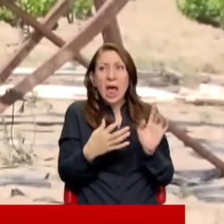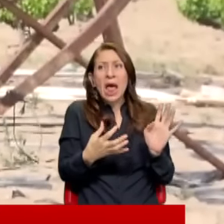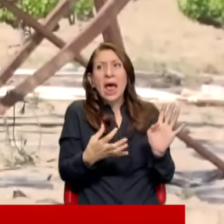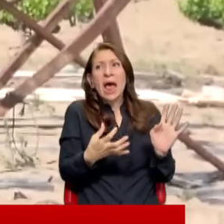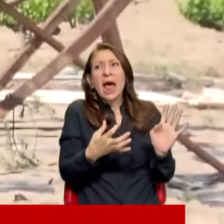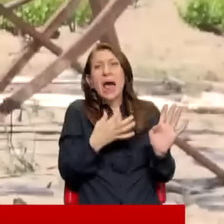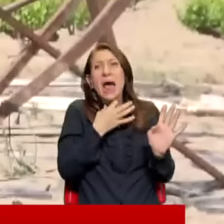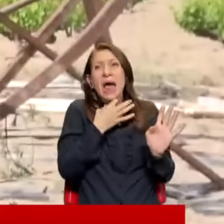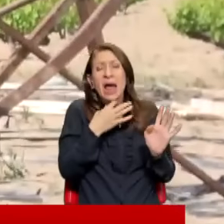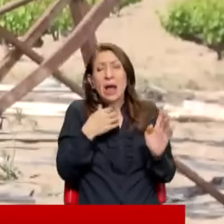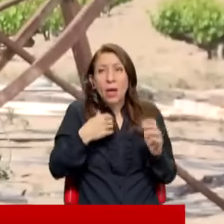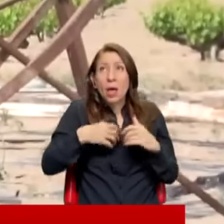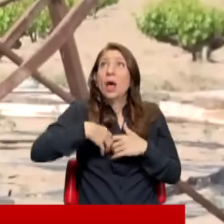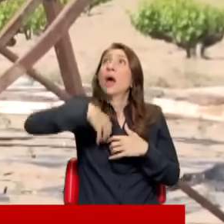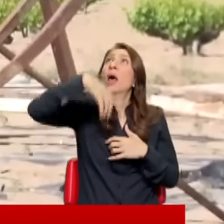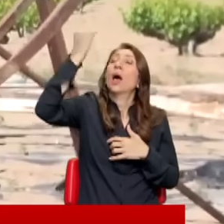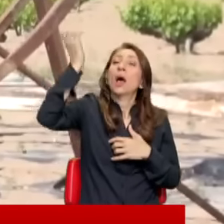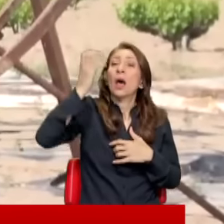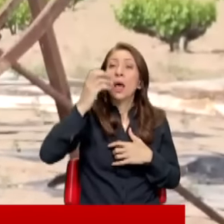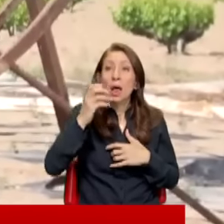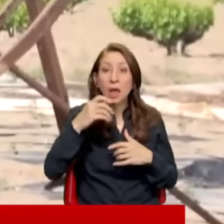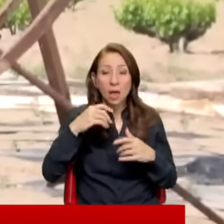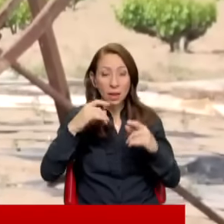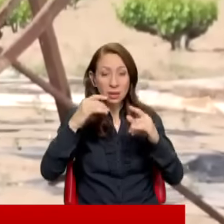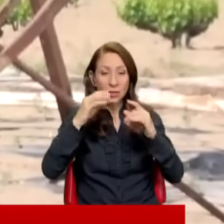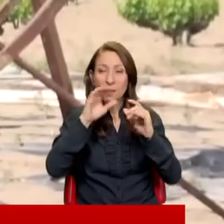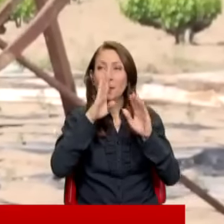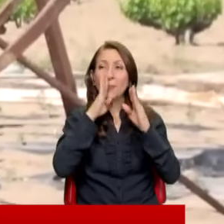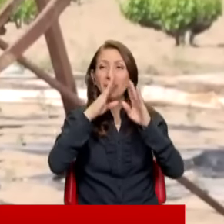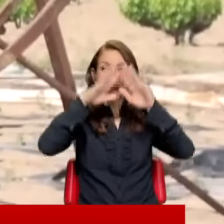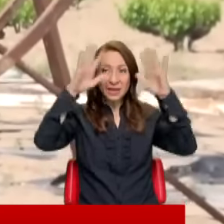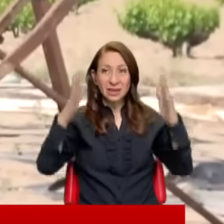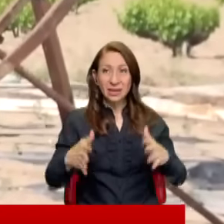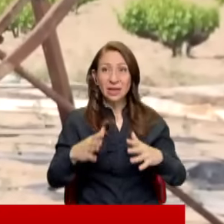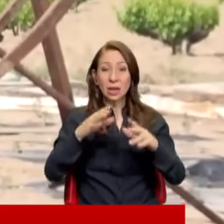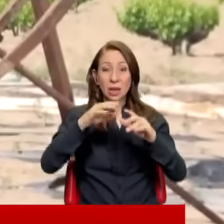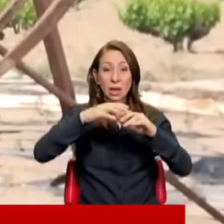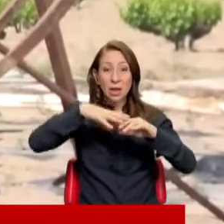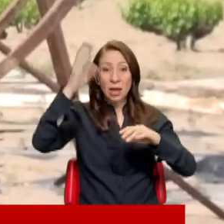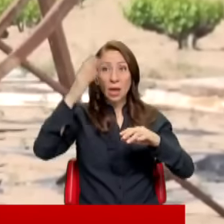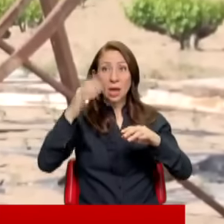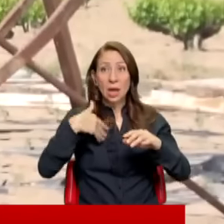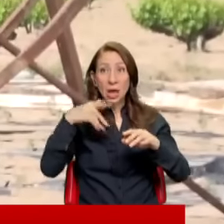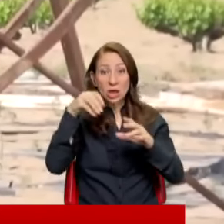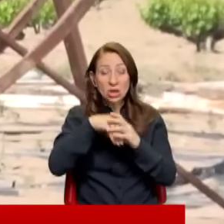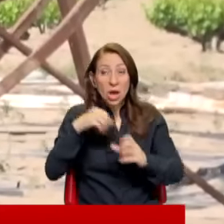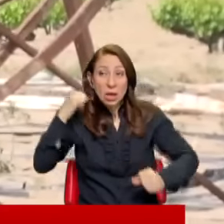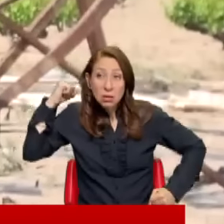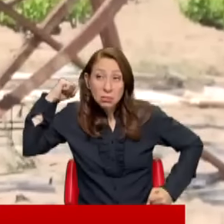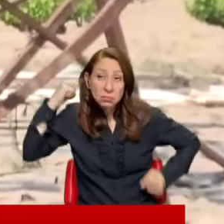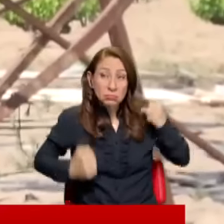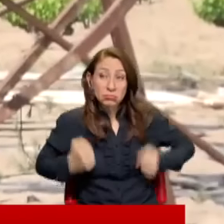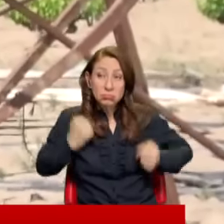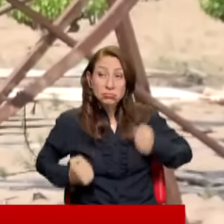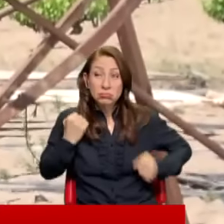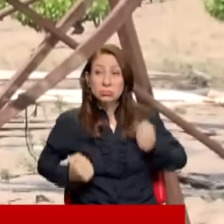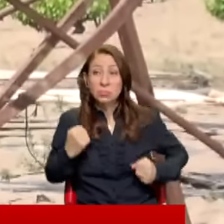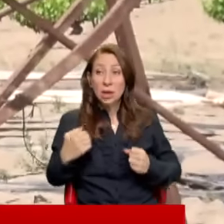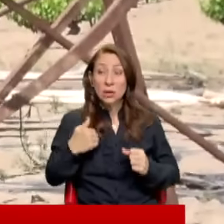biziz kaldırdı tüneli kaldırdı arada 3 tüneli kaldırmaya başlayınca Ben içeriden koşmaya başladım